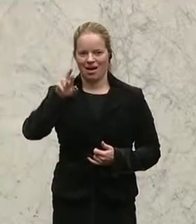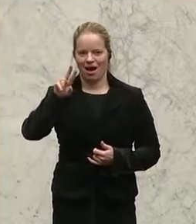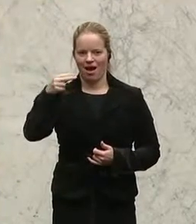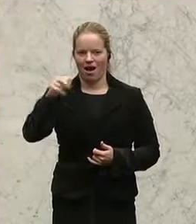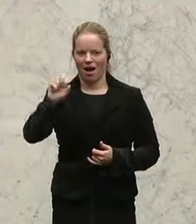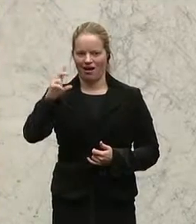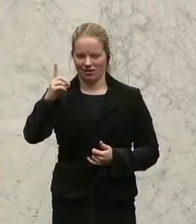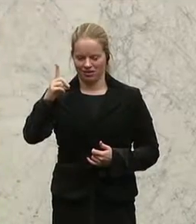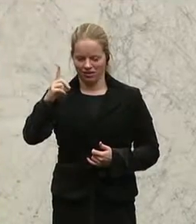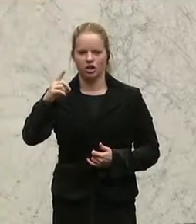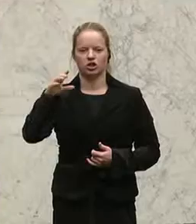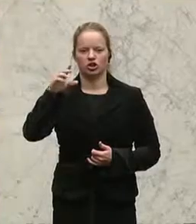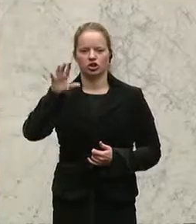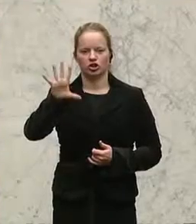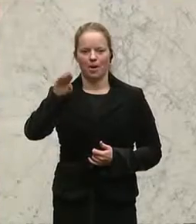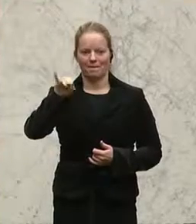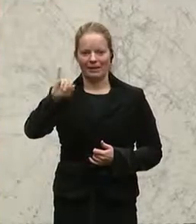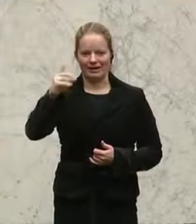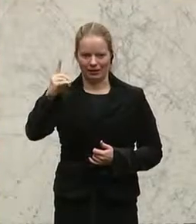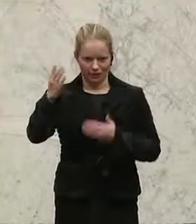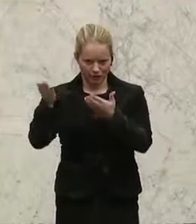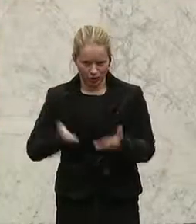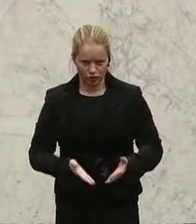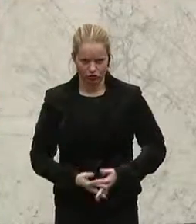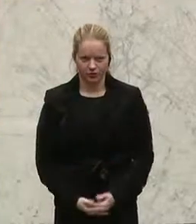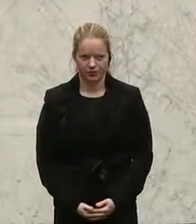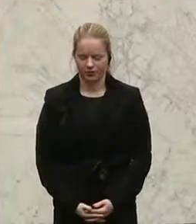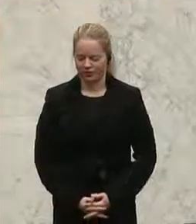Wurf, sondern nur Babyschritte, kritisiert der fraktionslose Markus Franz.